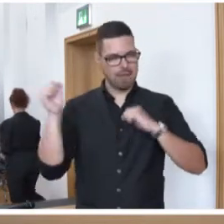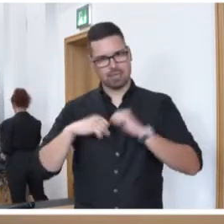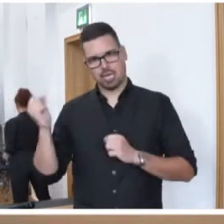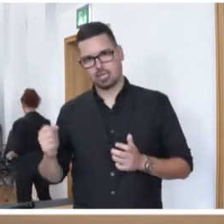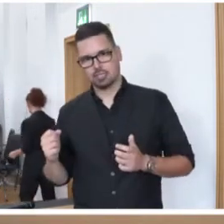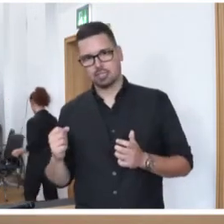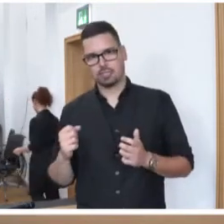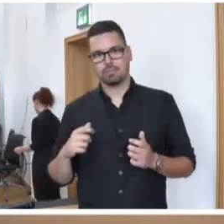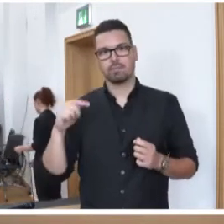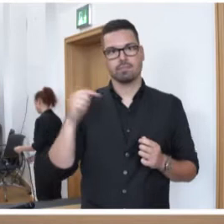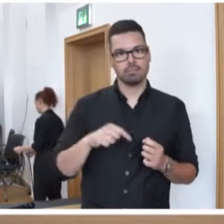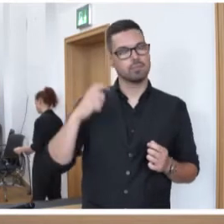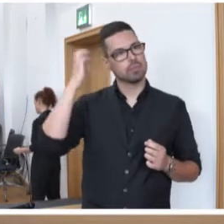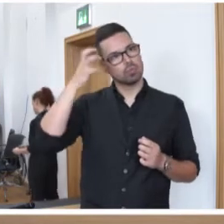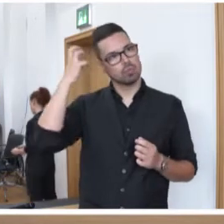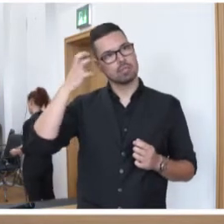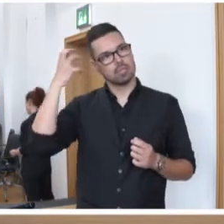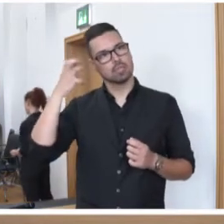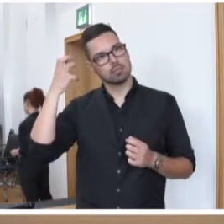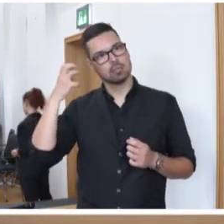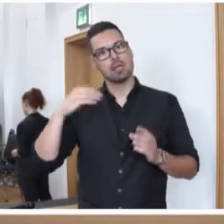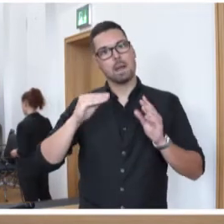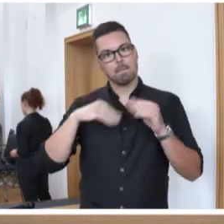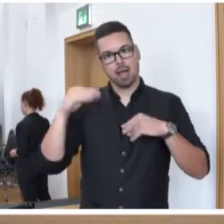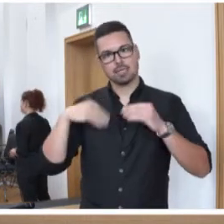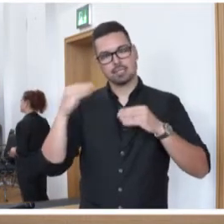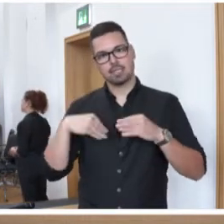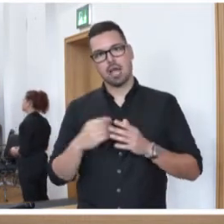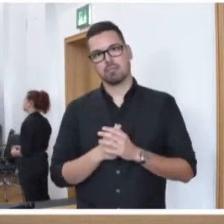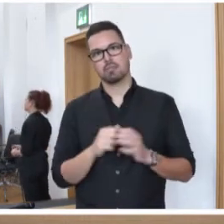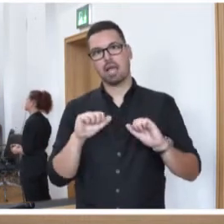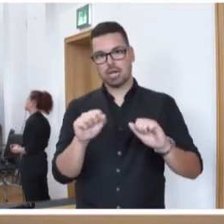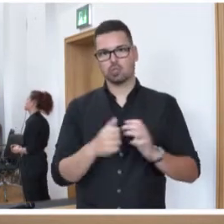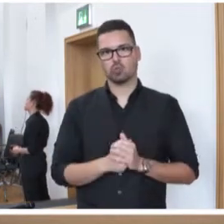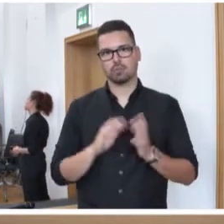Wir setzen dem durchdachte und ambitionierte Maßnahmen und Aktionen entgegen.